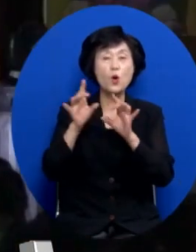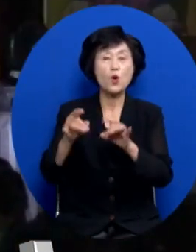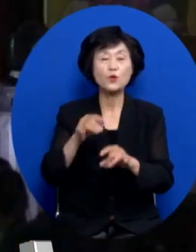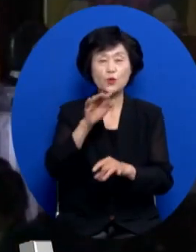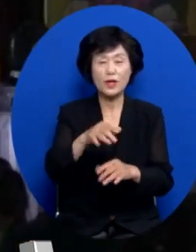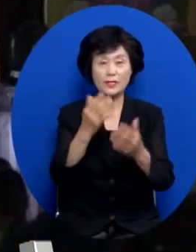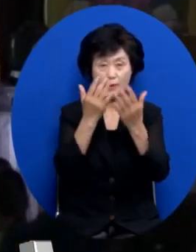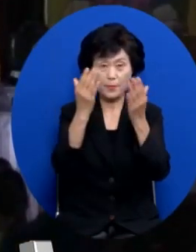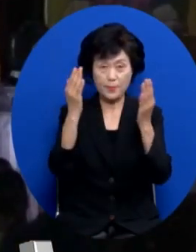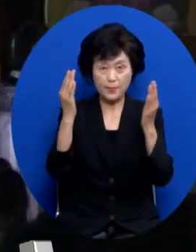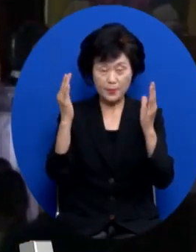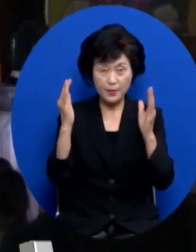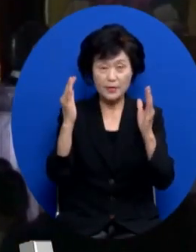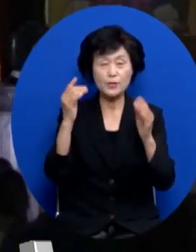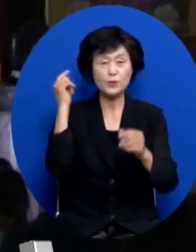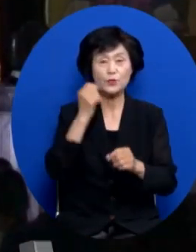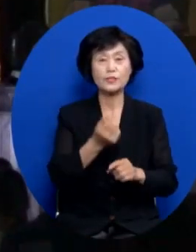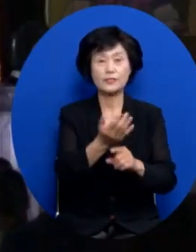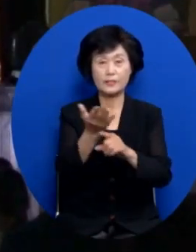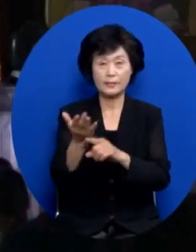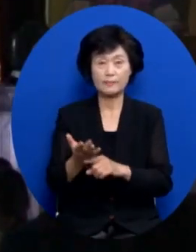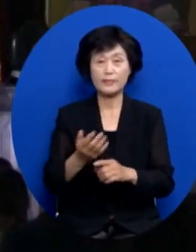열렸습니다. 그 현장을 다녀왔습니다.